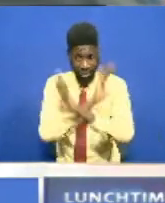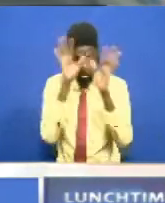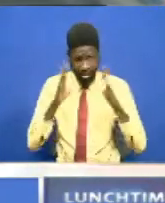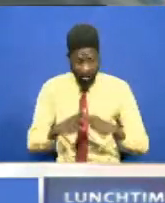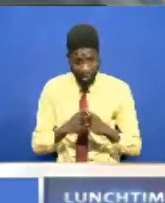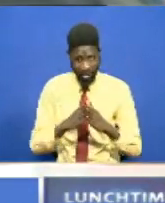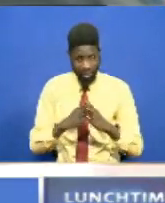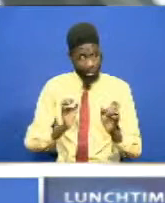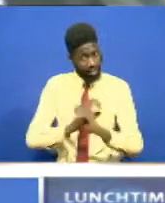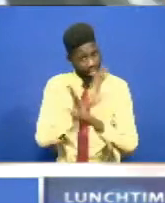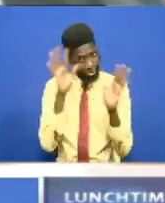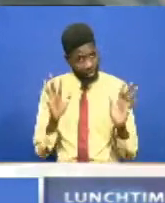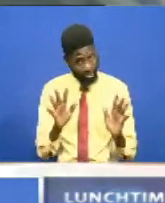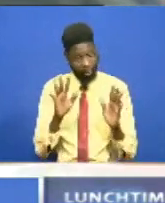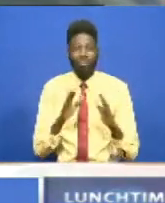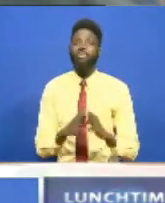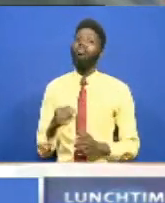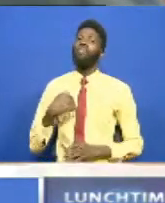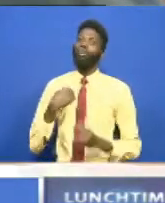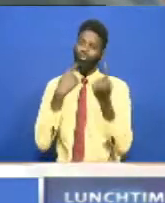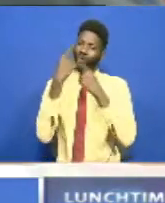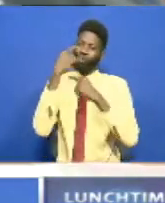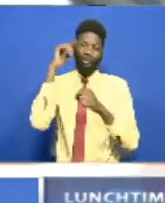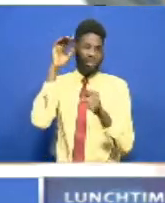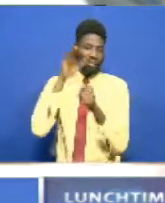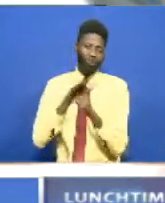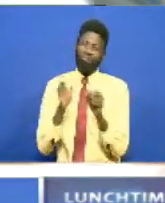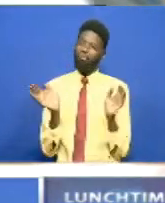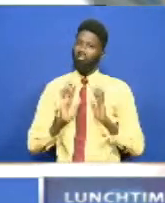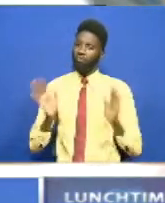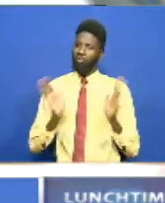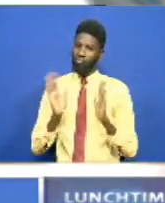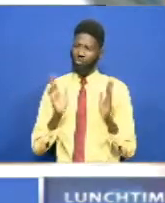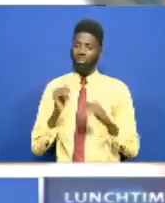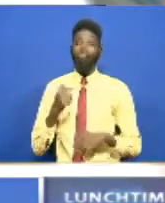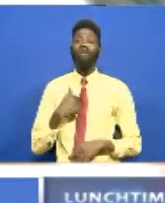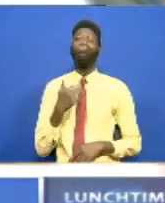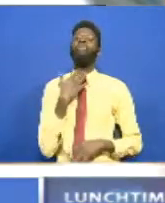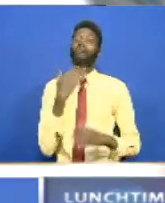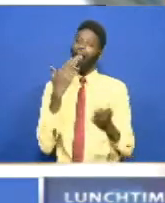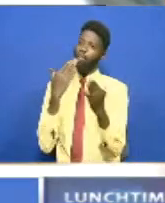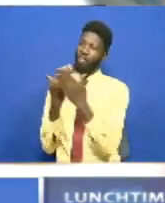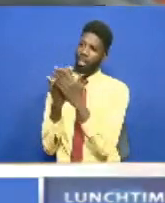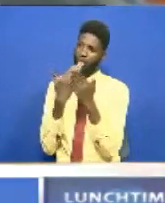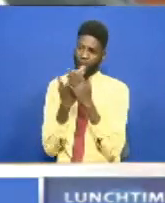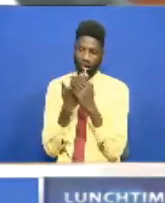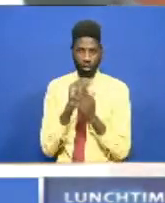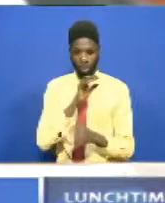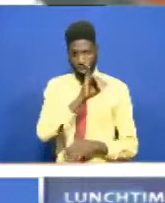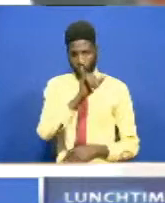Sini hivyo? Mimi sina mengi wenzangu, sipokuwa kushukuru wale ambao